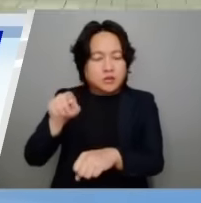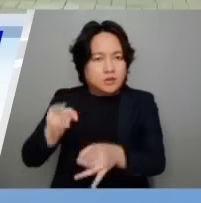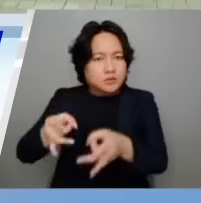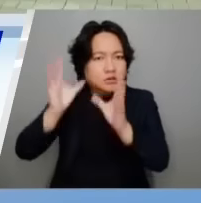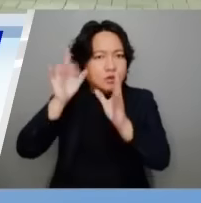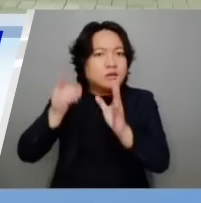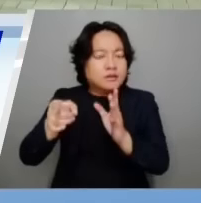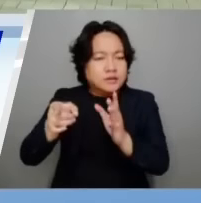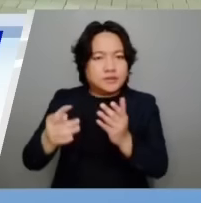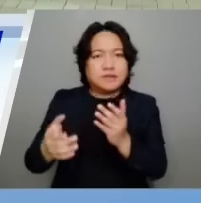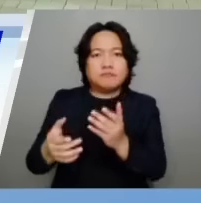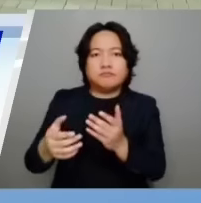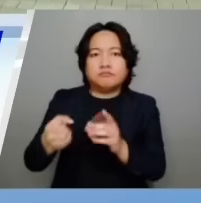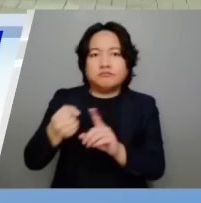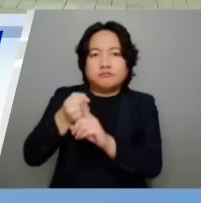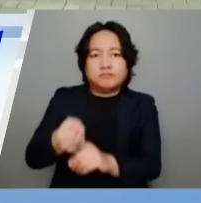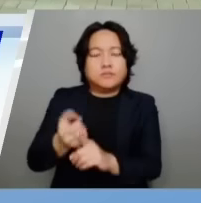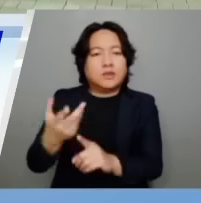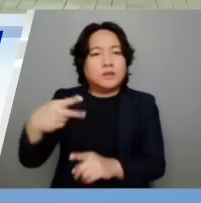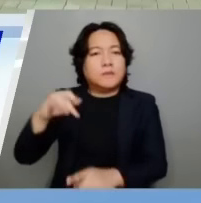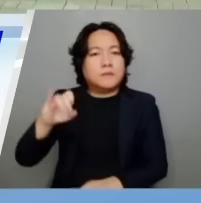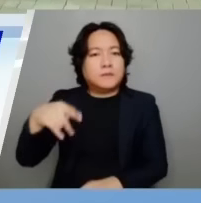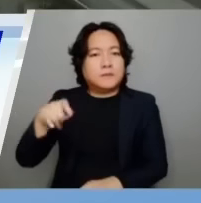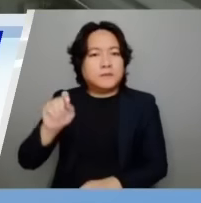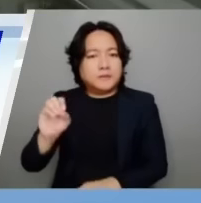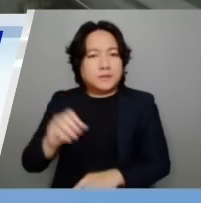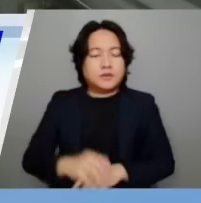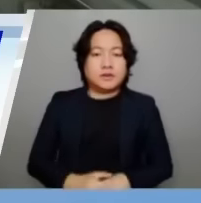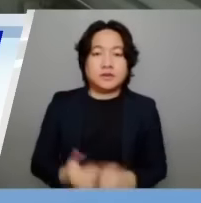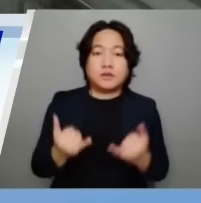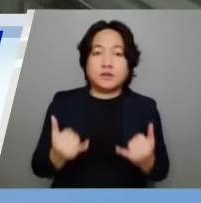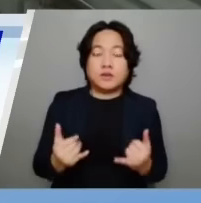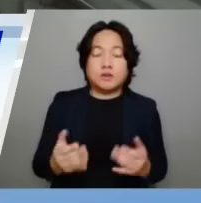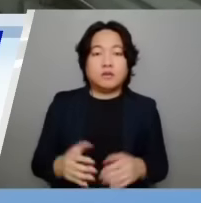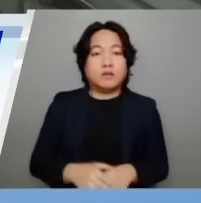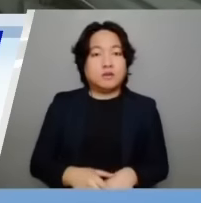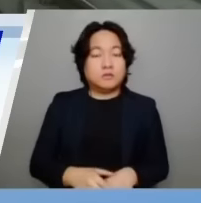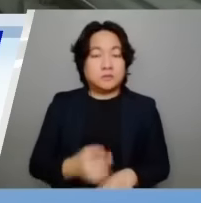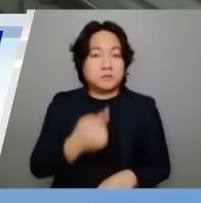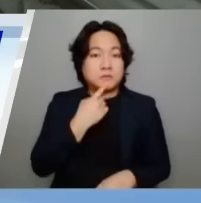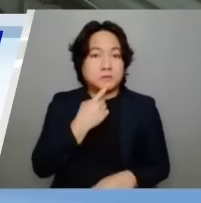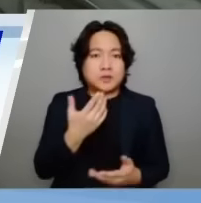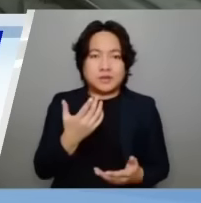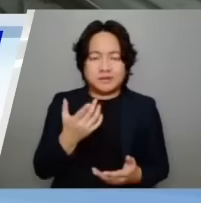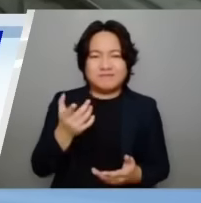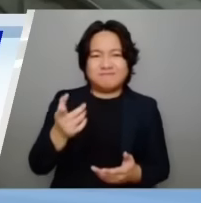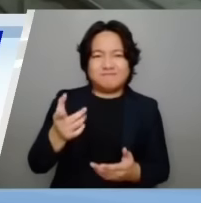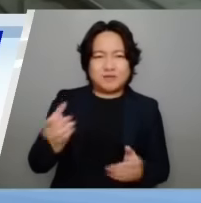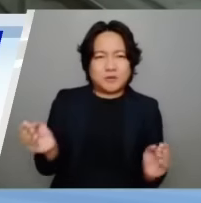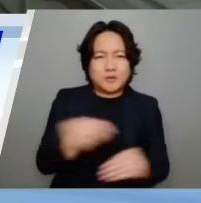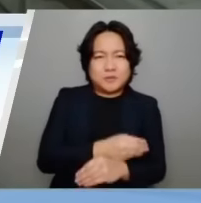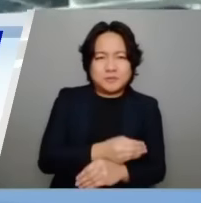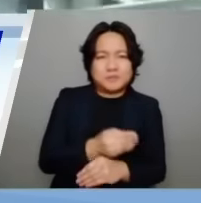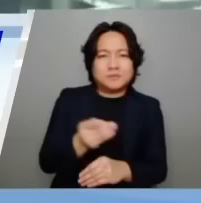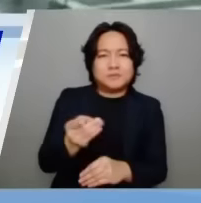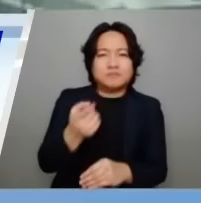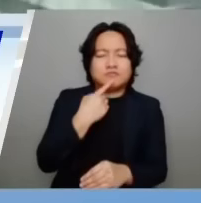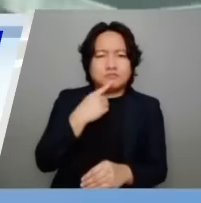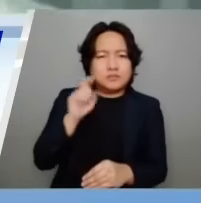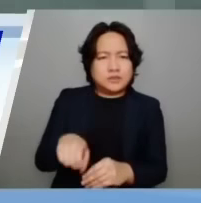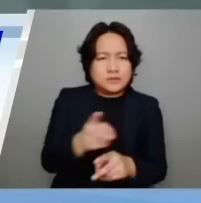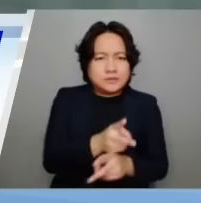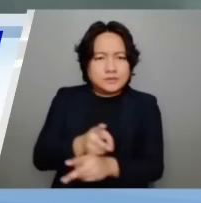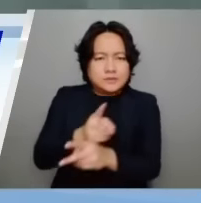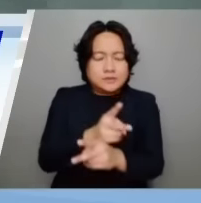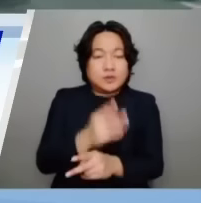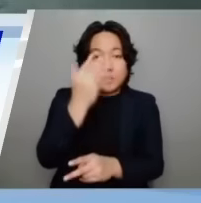bagyo. Ang Office of Civil Defense 5 puspusan na rin ang kanilang paghahanda lalo na't buong Bicol region ang